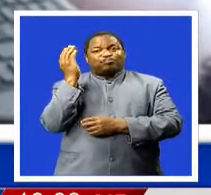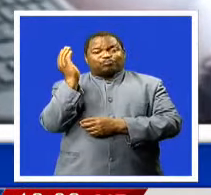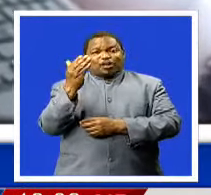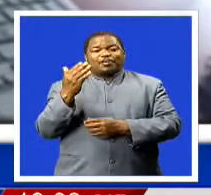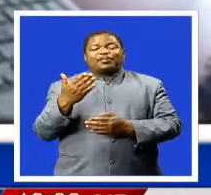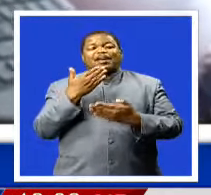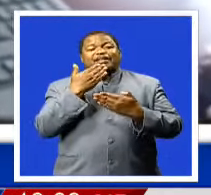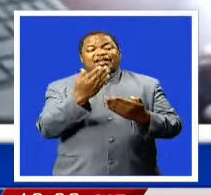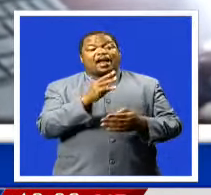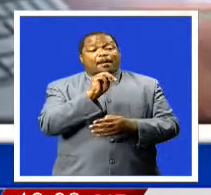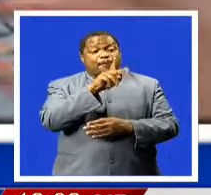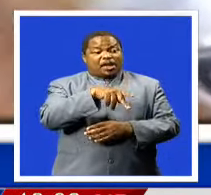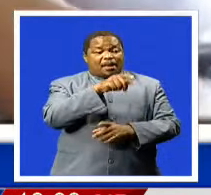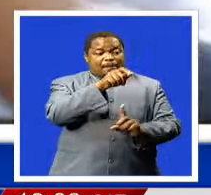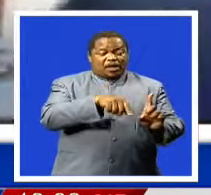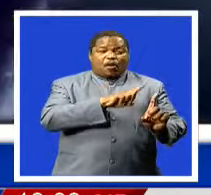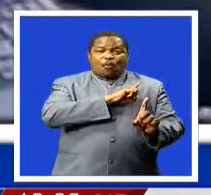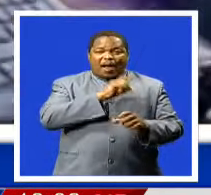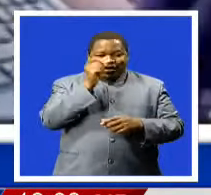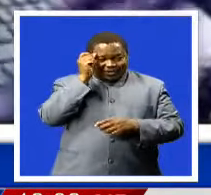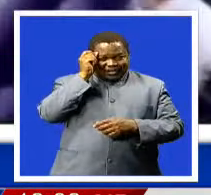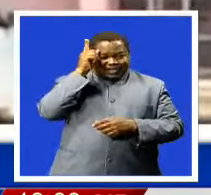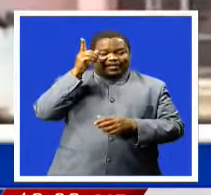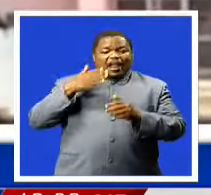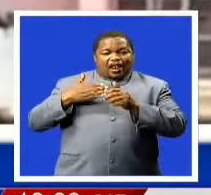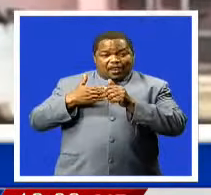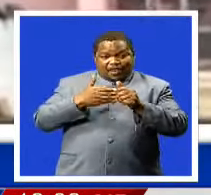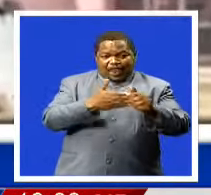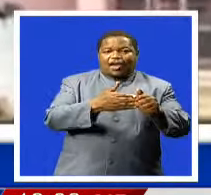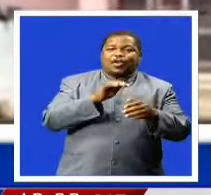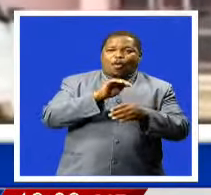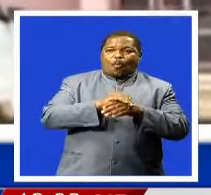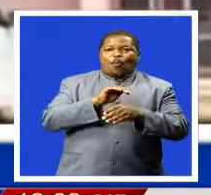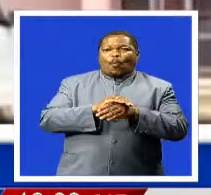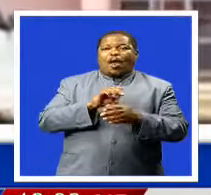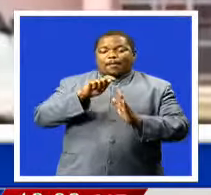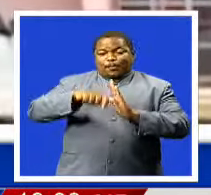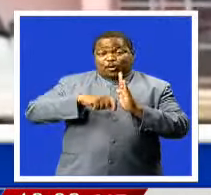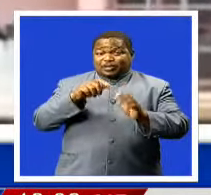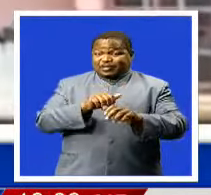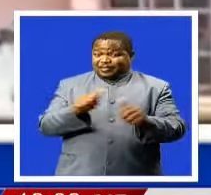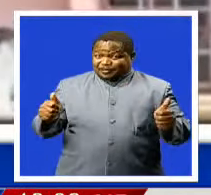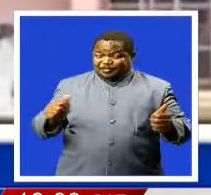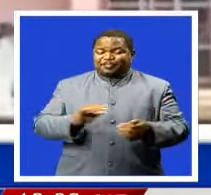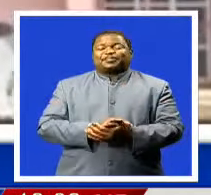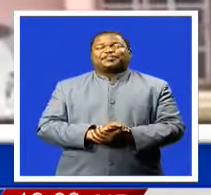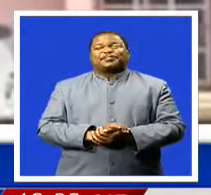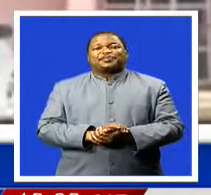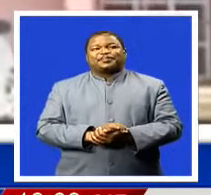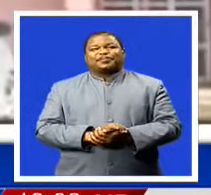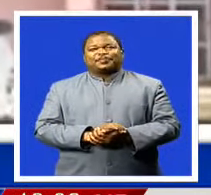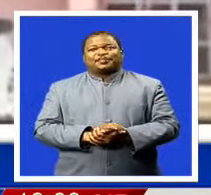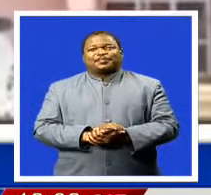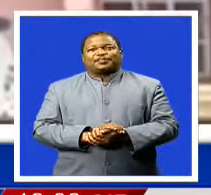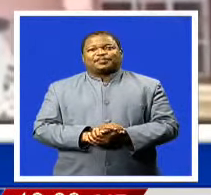sive salenkundla sinakekeleka ngalolu hlobo kulesikhathi sanamuhla